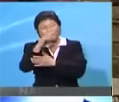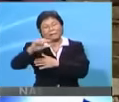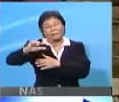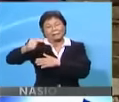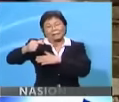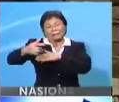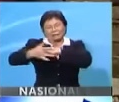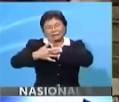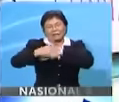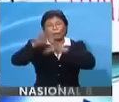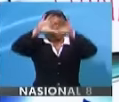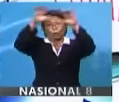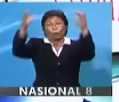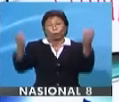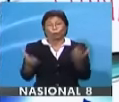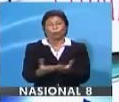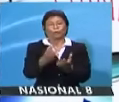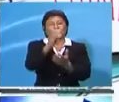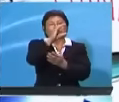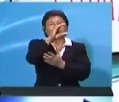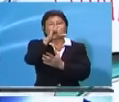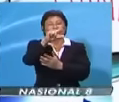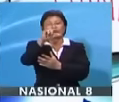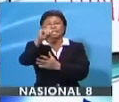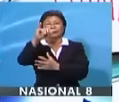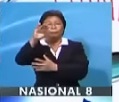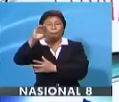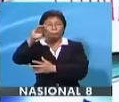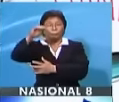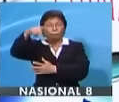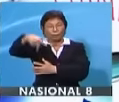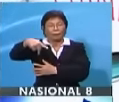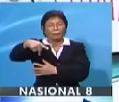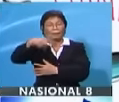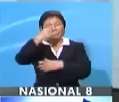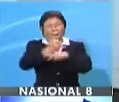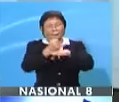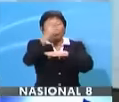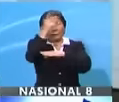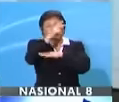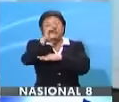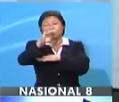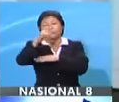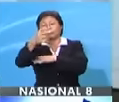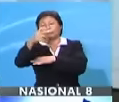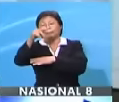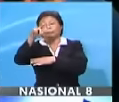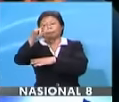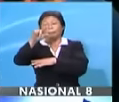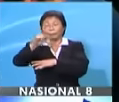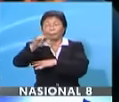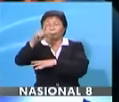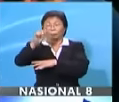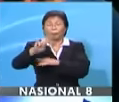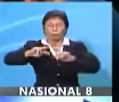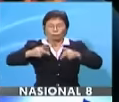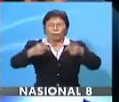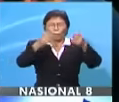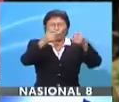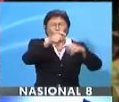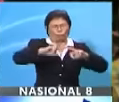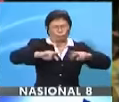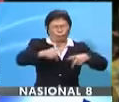Global, CGIP, Anjuran Kumpulan Teknologi Tinggi bagi Industri Kerajaan, MITE, diadakan bagi melahirkan lebih